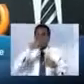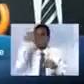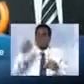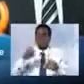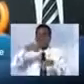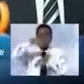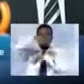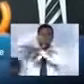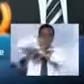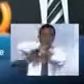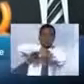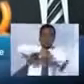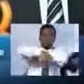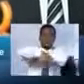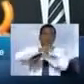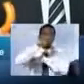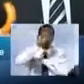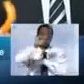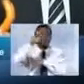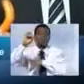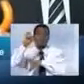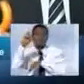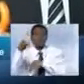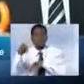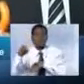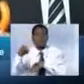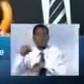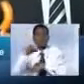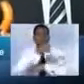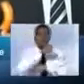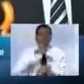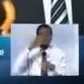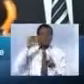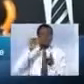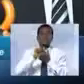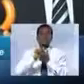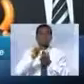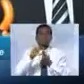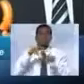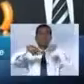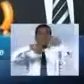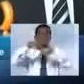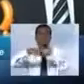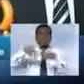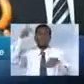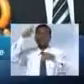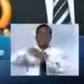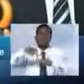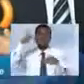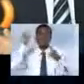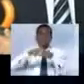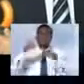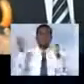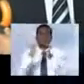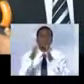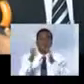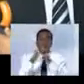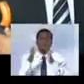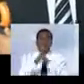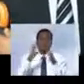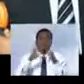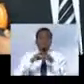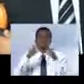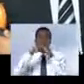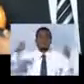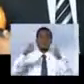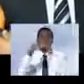à Durban pour les BRICS. Vous savez, c'est des grands pays émergents. C'est important pour le monde en développement.